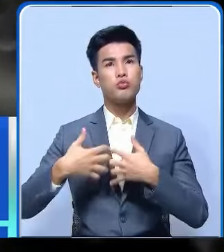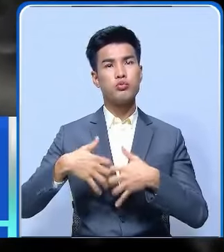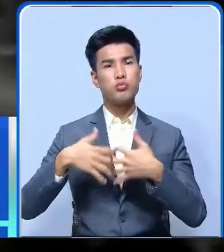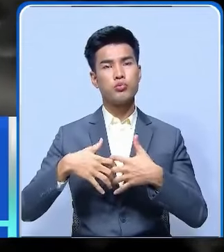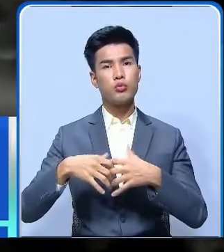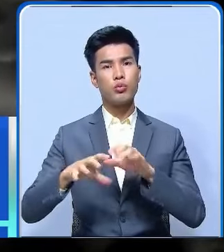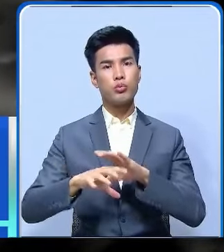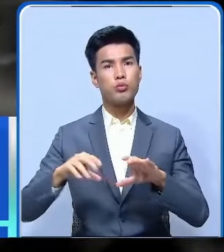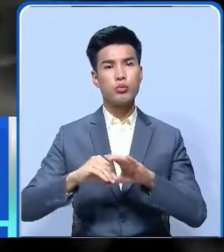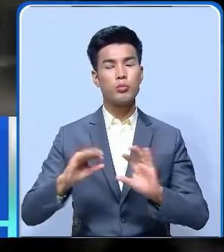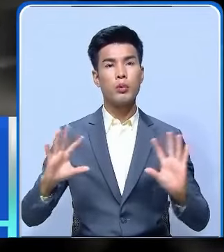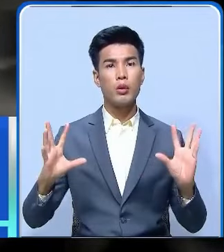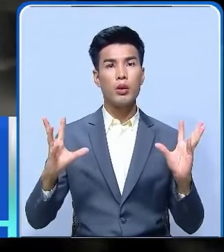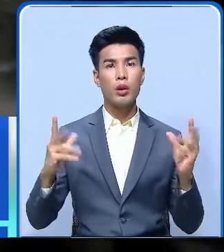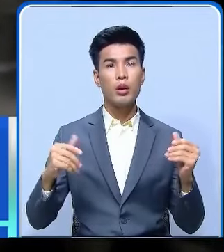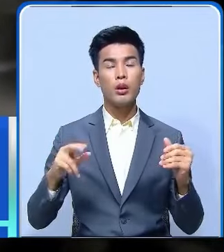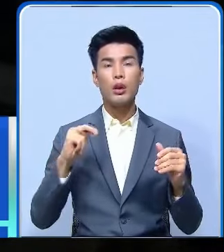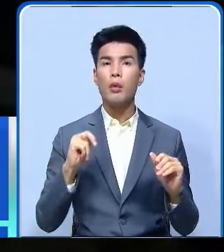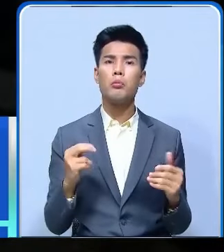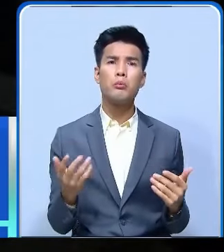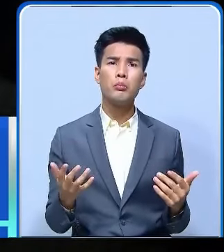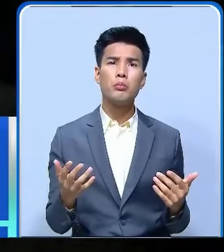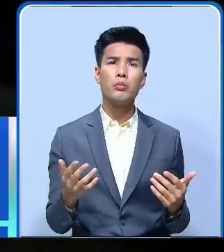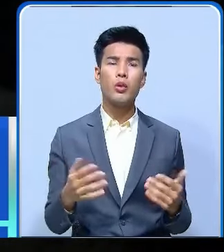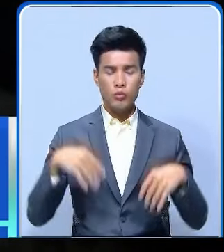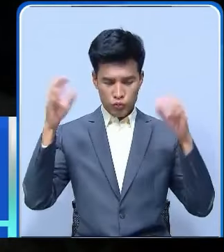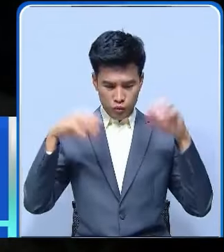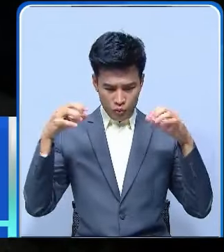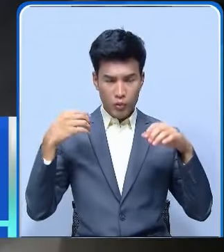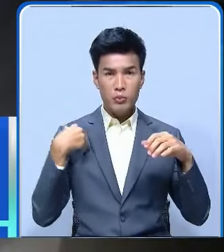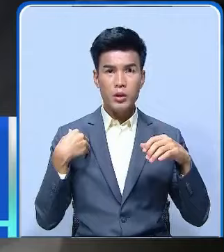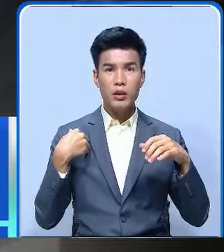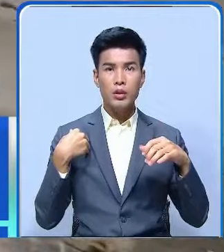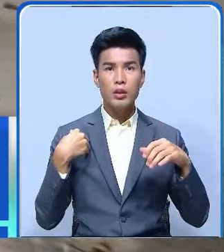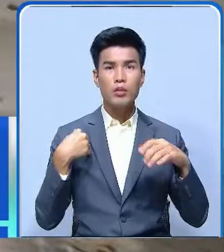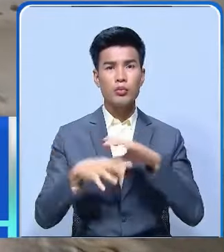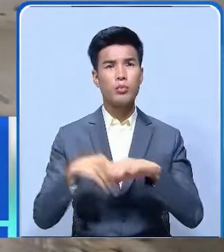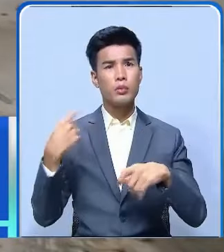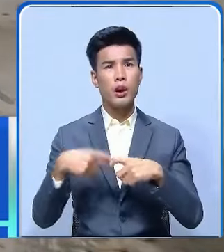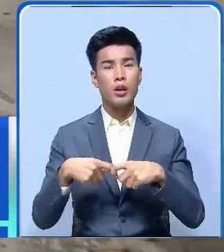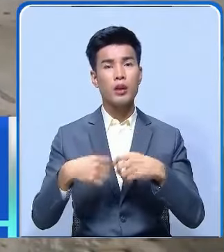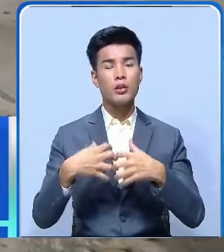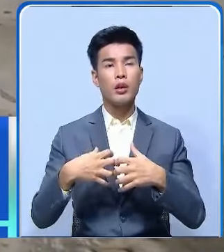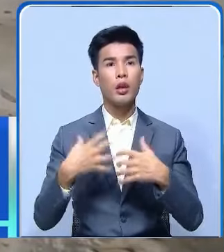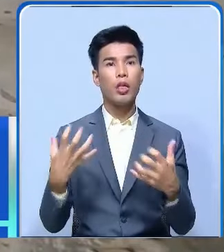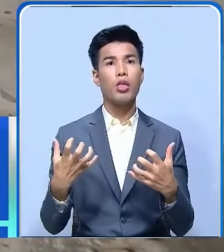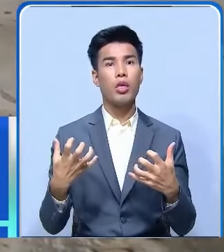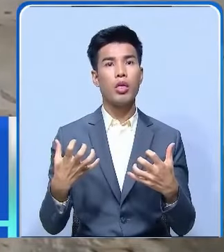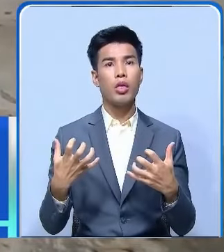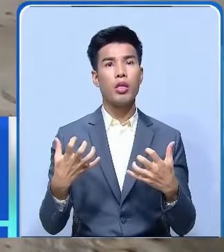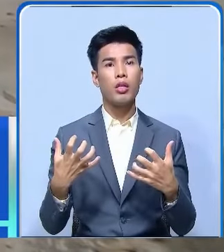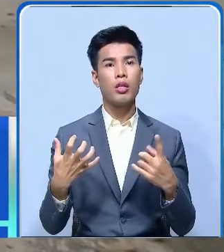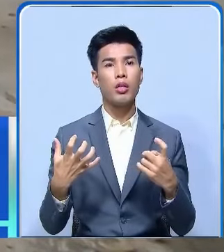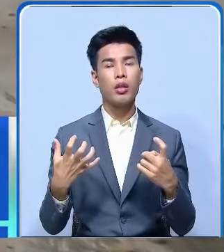ากฏสูบไม่หมดเพราะมันมีฝนตกลงมาเติมแล้วก็เครื่องสูบมันน็อกพอน็อกเท่านั้นอ่ะ